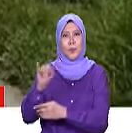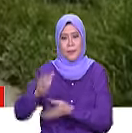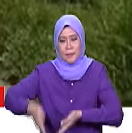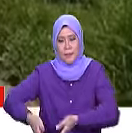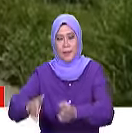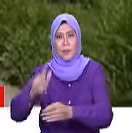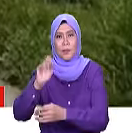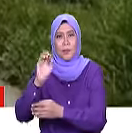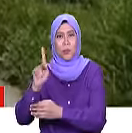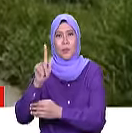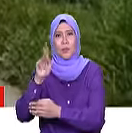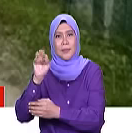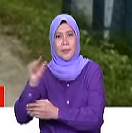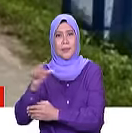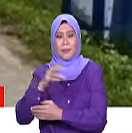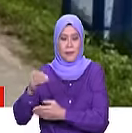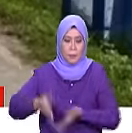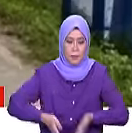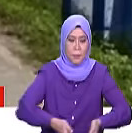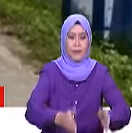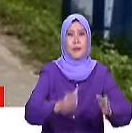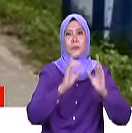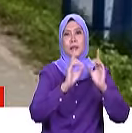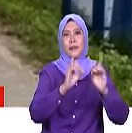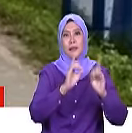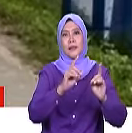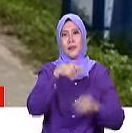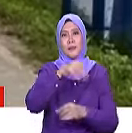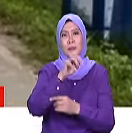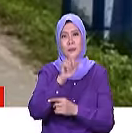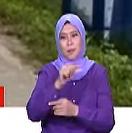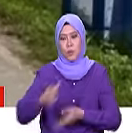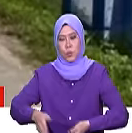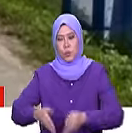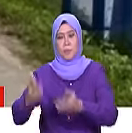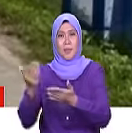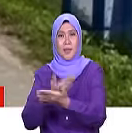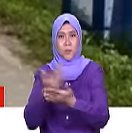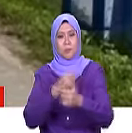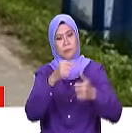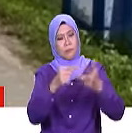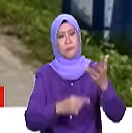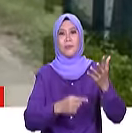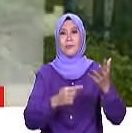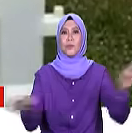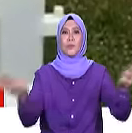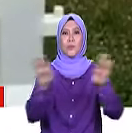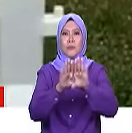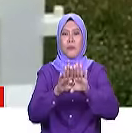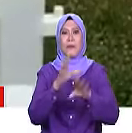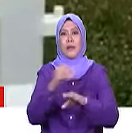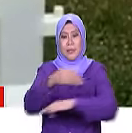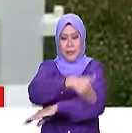Tok Keling, lorong Pejabat Pendidikan Daerah Pendang, Jalan Sungai Baru Kampung Batu 18 dan sempadan daerah di